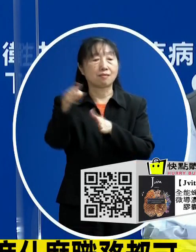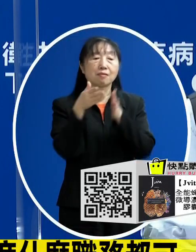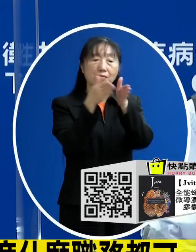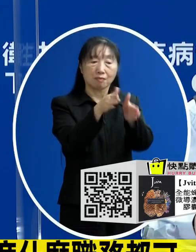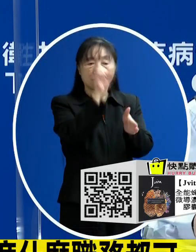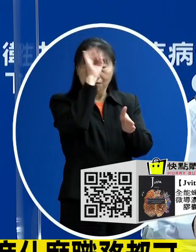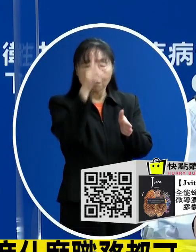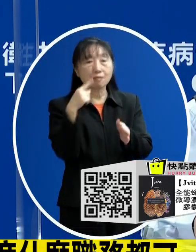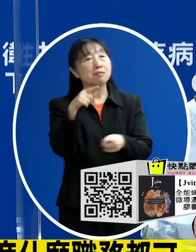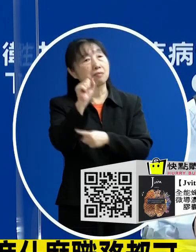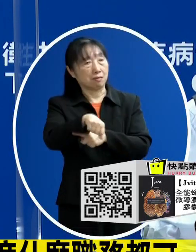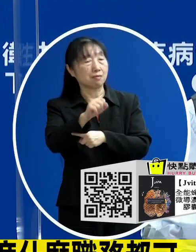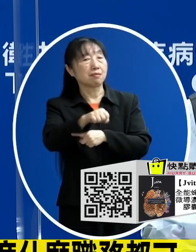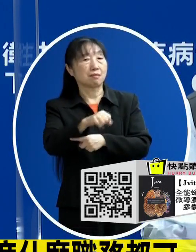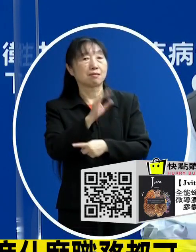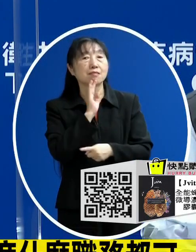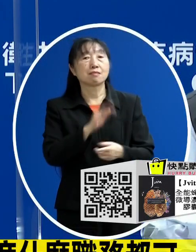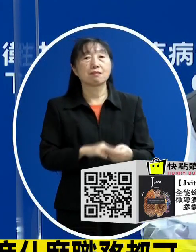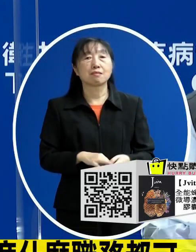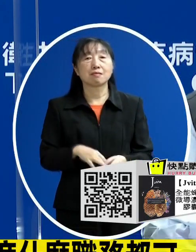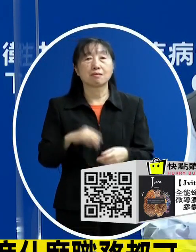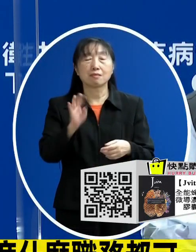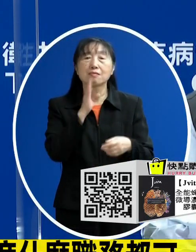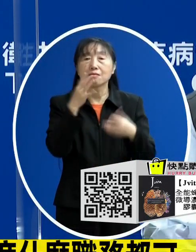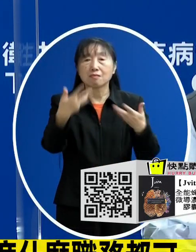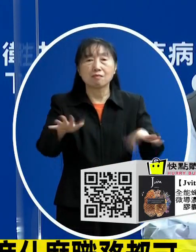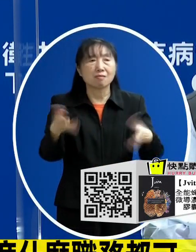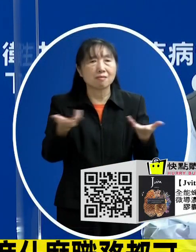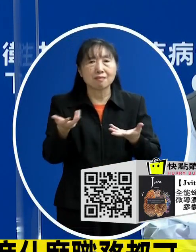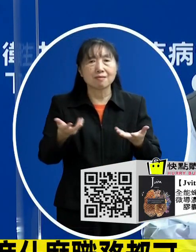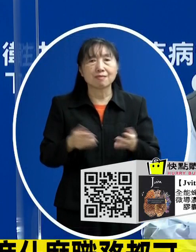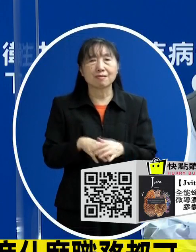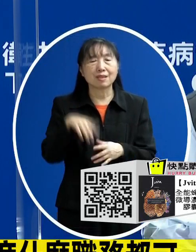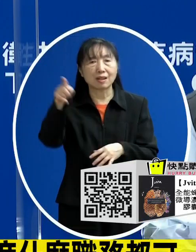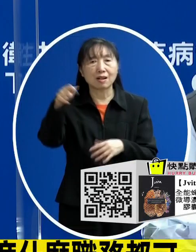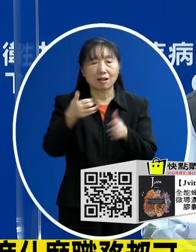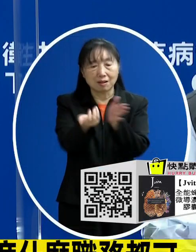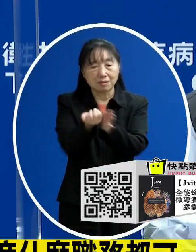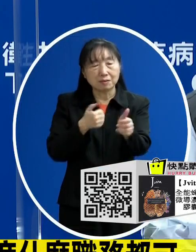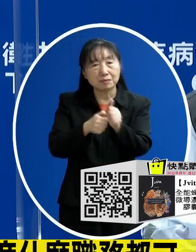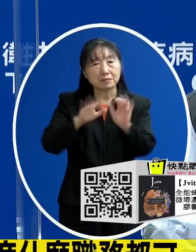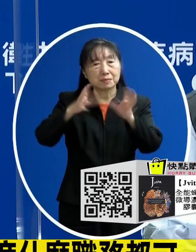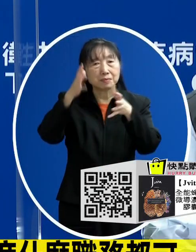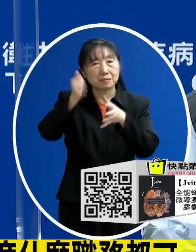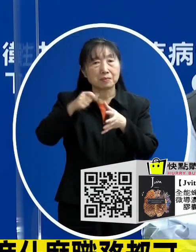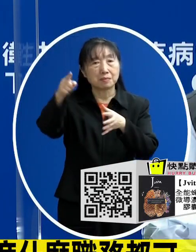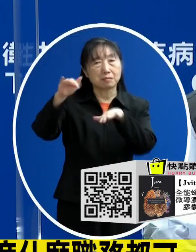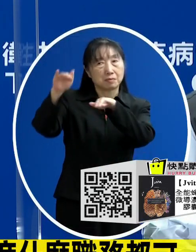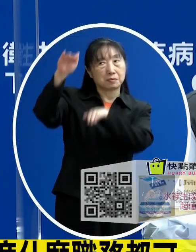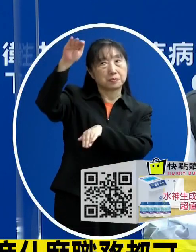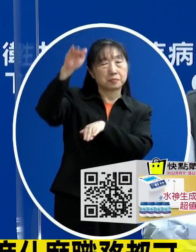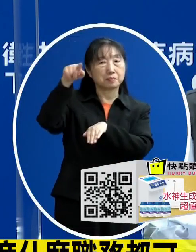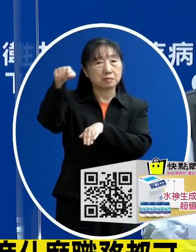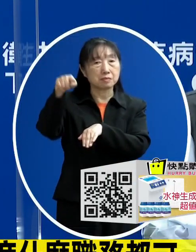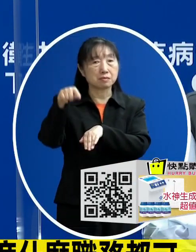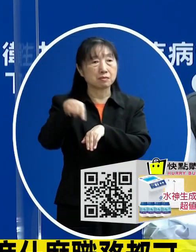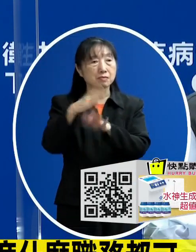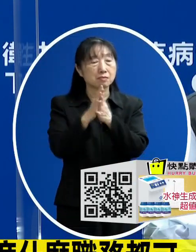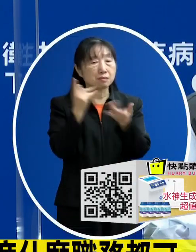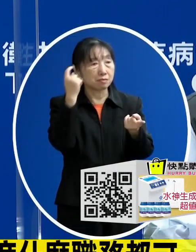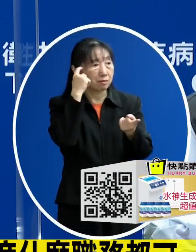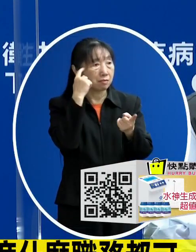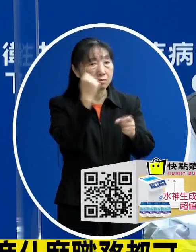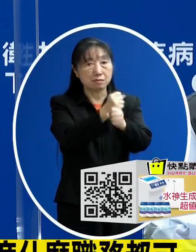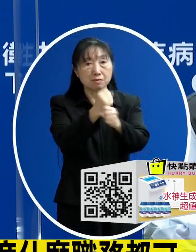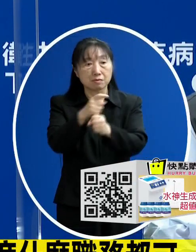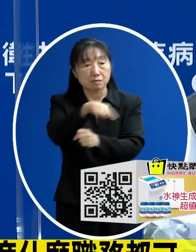定。那至于很多的职务，以现在陈建仁前副总统的高度，他什么职务都可以担当，